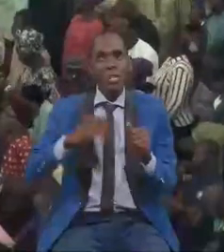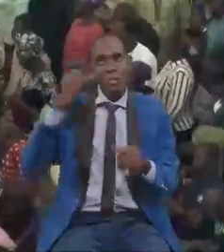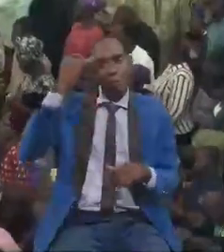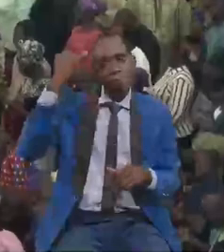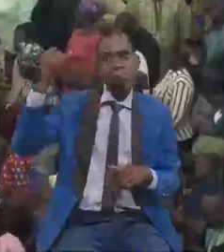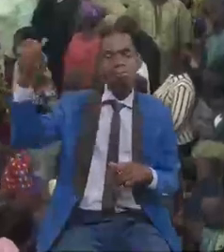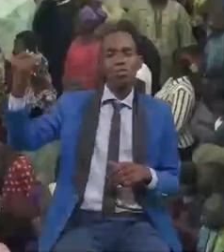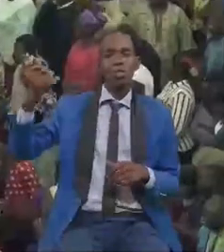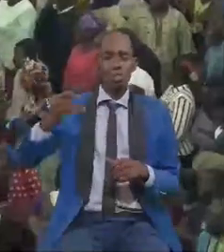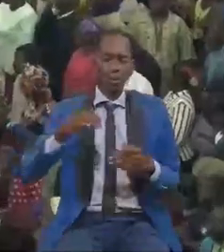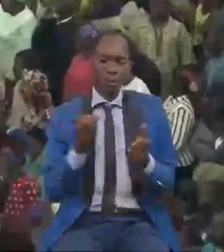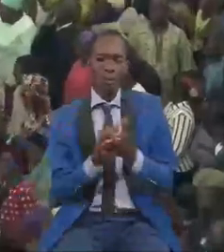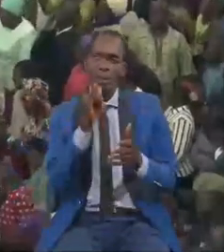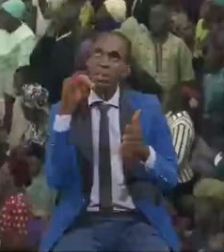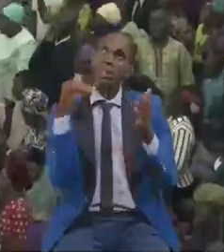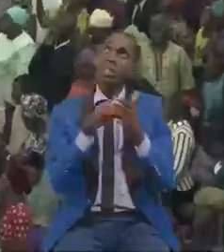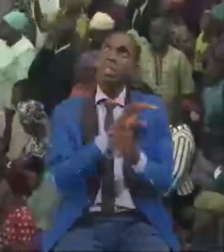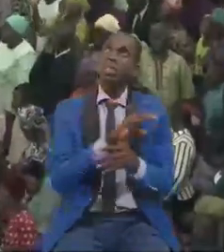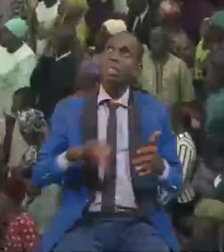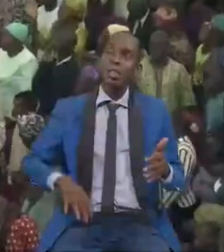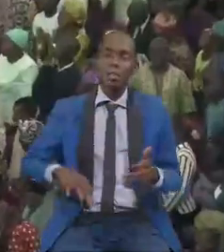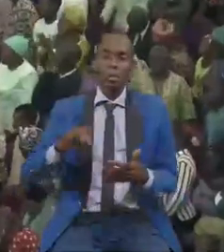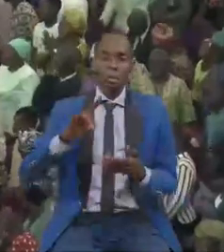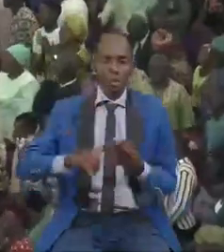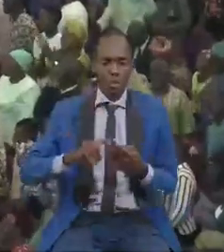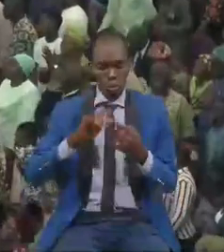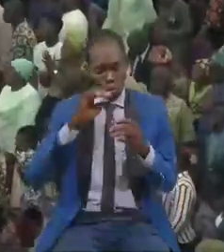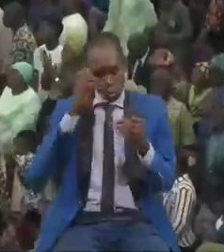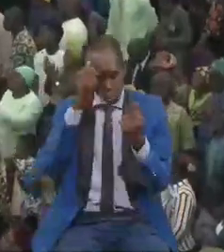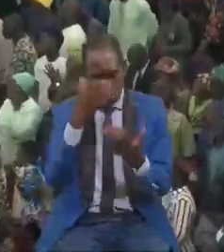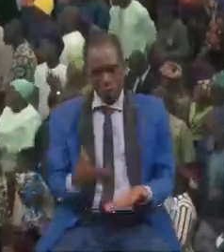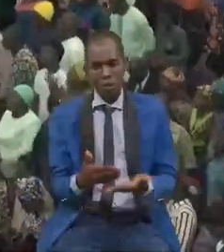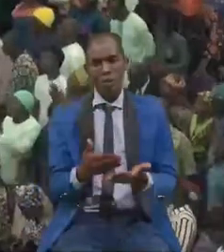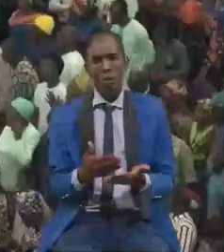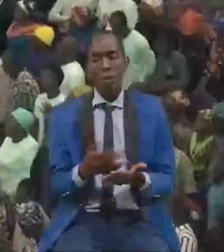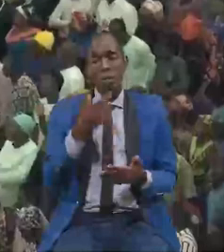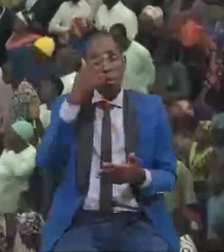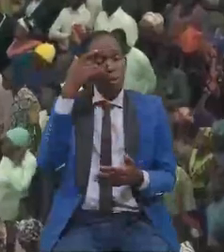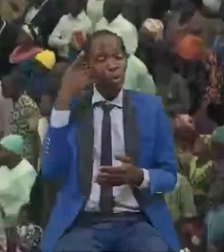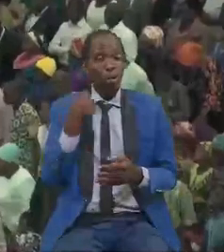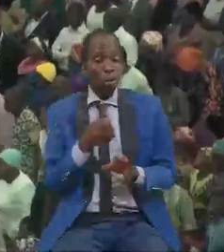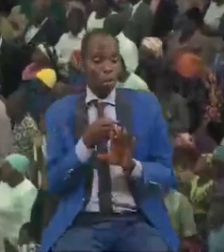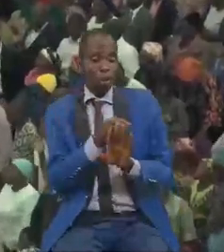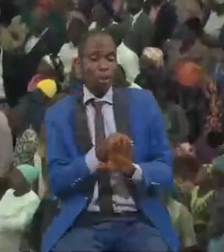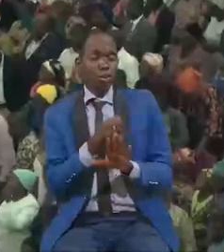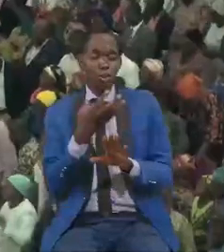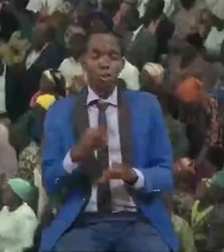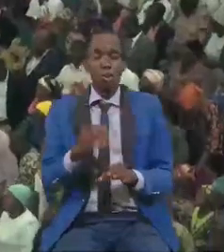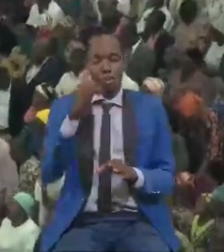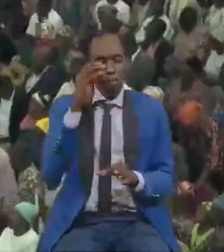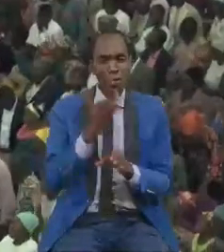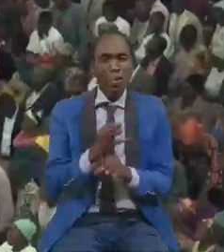Nous allons renverser toutes les forteresses. Nous avons le bouclier de la foi, le bouclier de la foi. Nous serons en mesure d'éteindre tous les